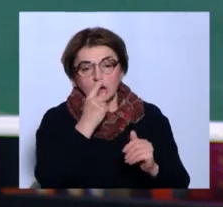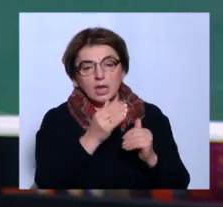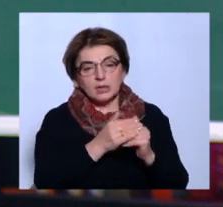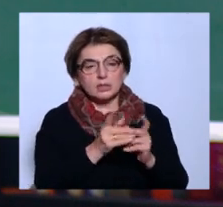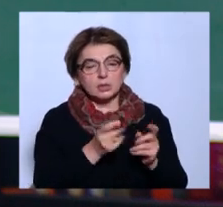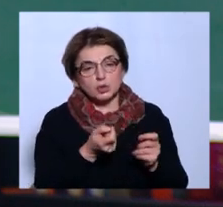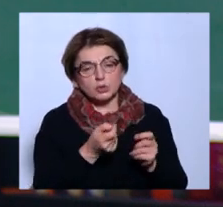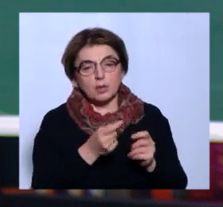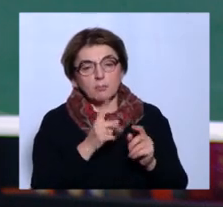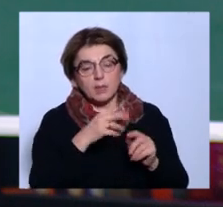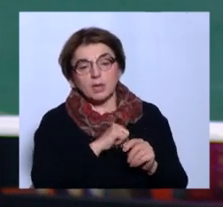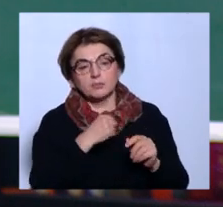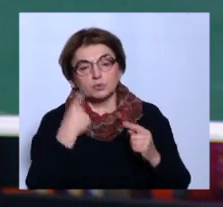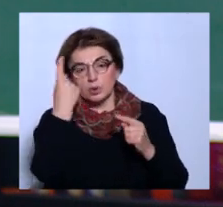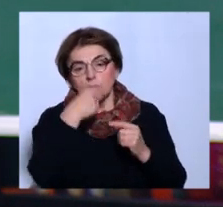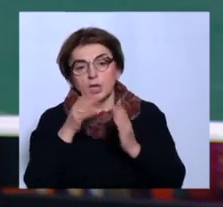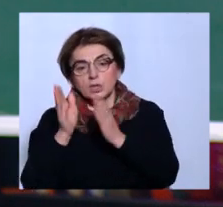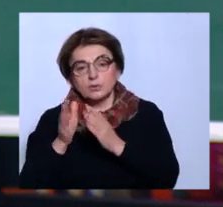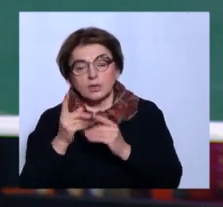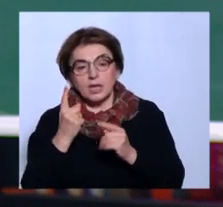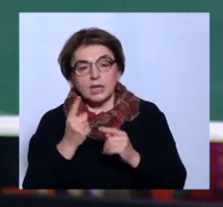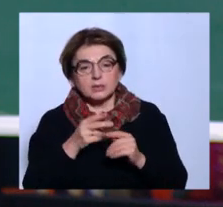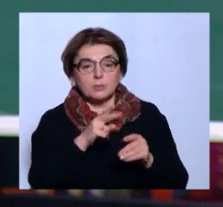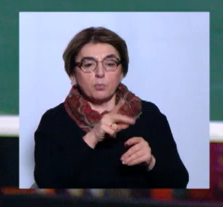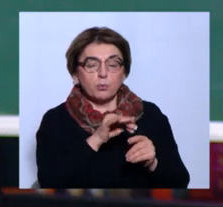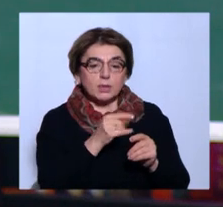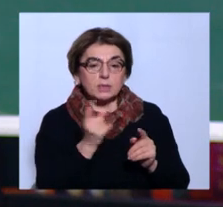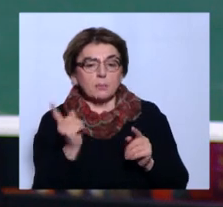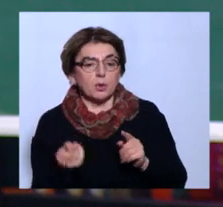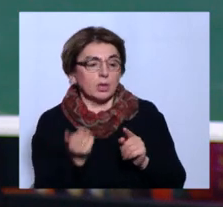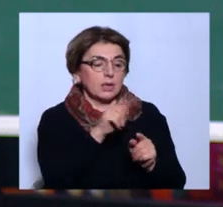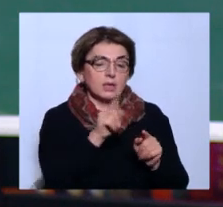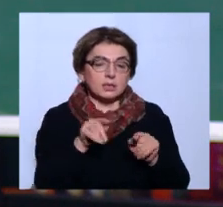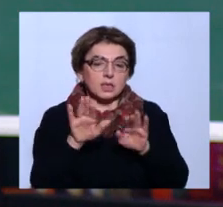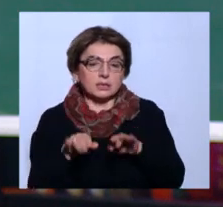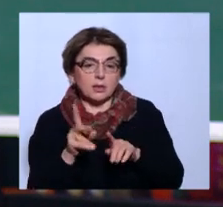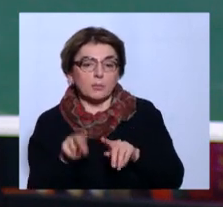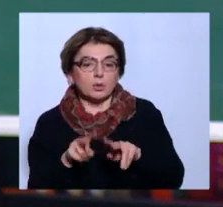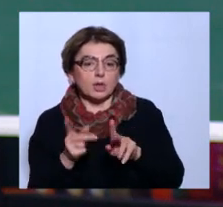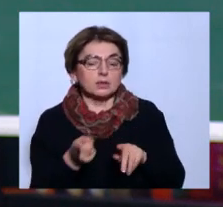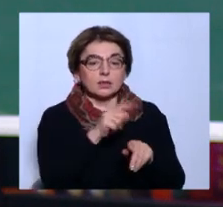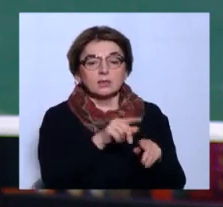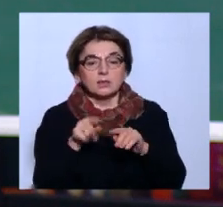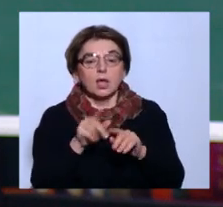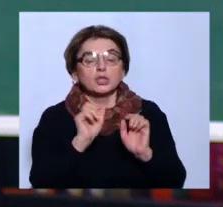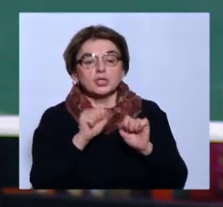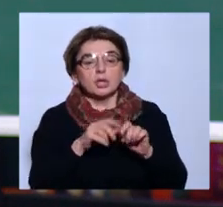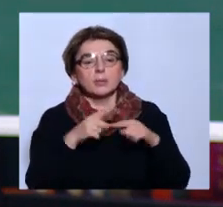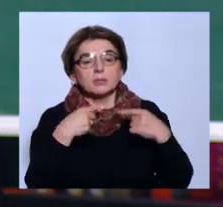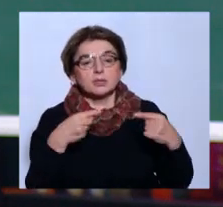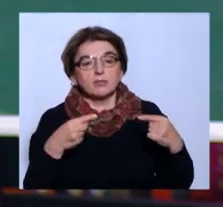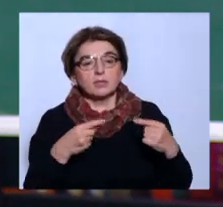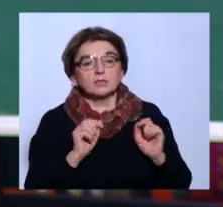რაღაცა ინდივიდებმა მოისურვონ ერთი პოპულაციიდან მეორე პოპულაციაში გადასვლა. ან დაუშვათ მიგრაციები როდესაც ხდება, ხო?